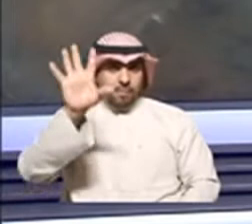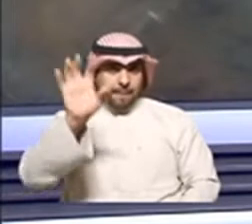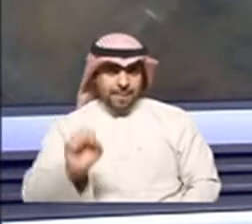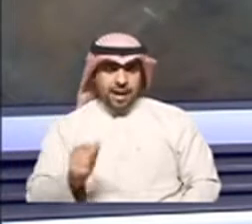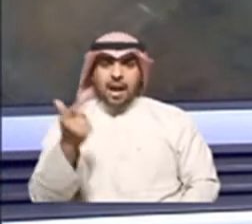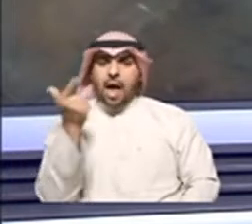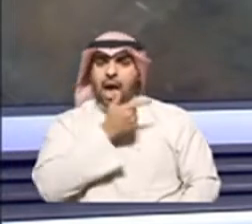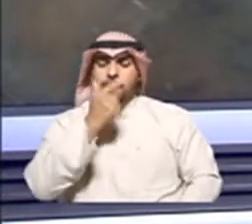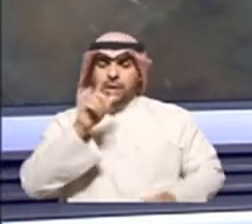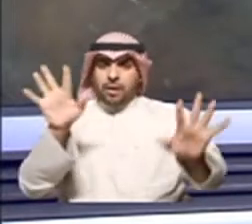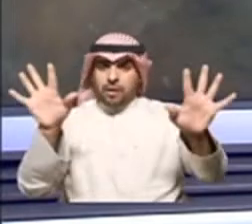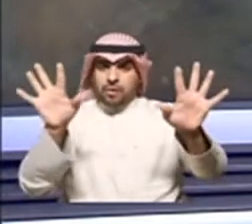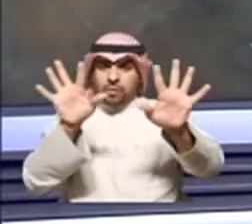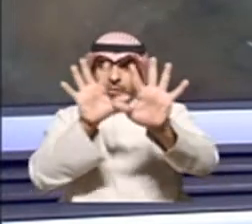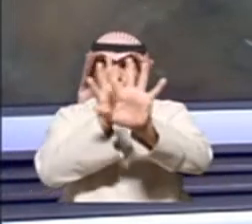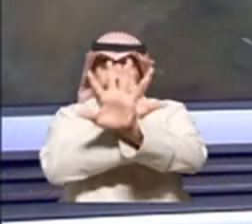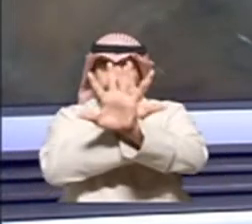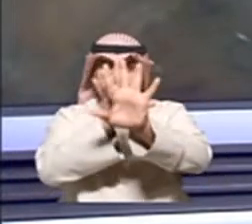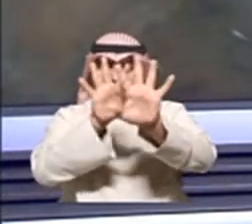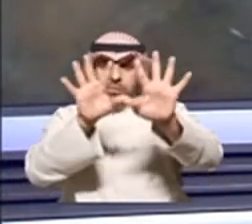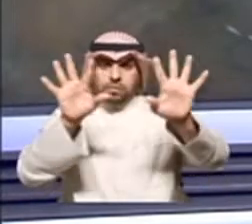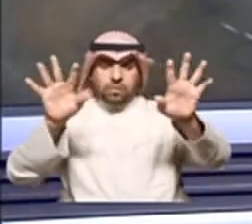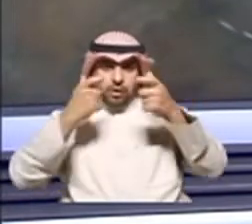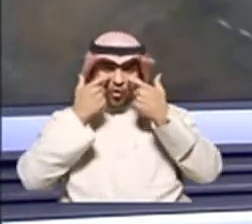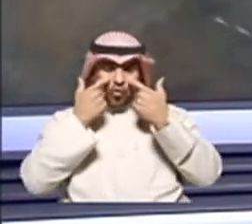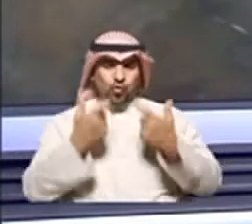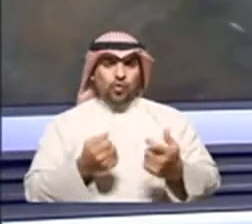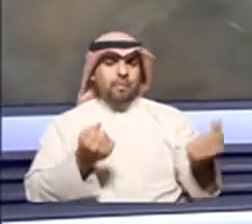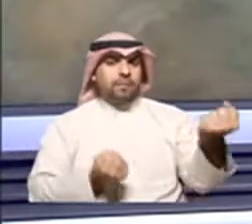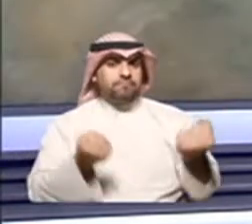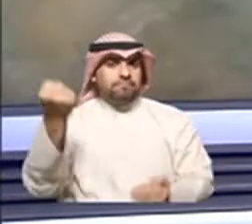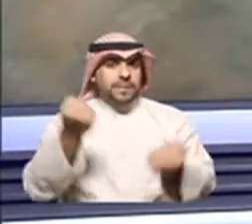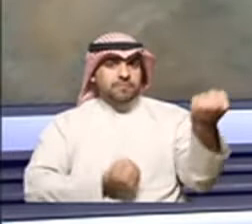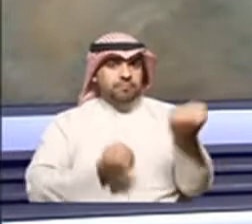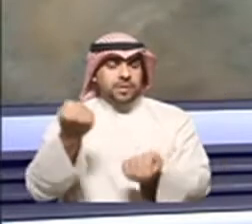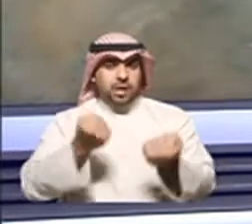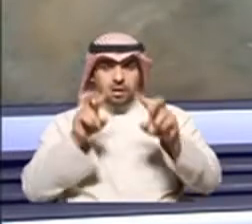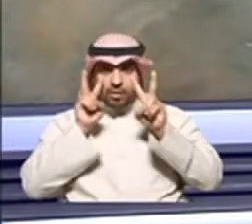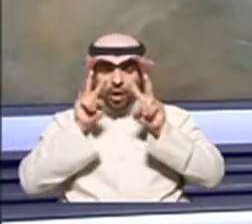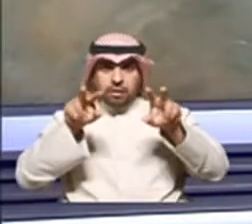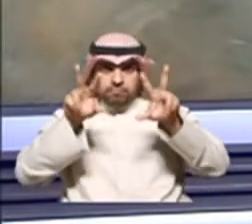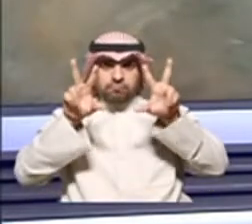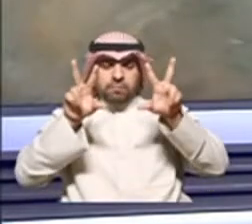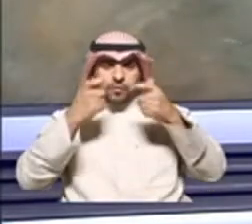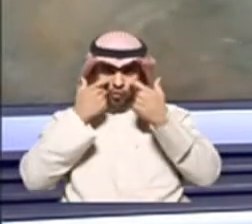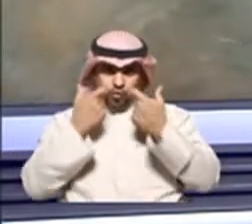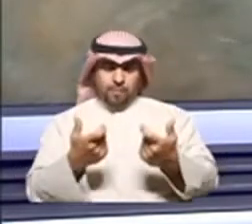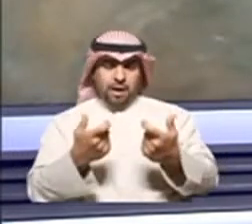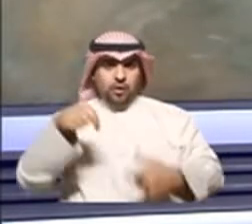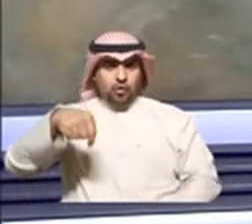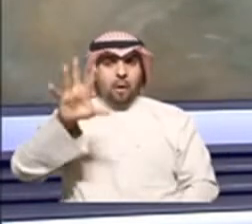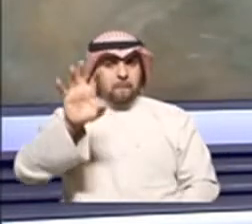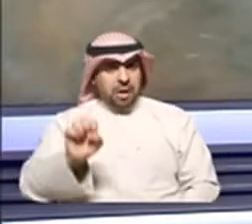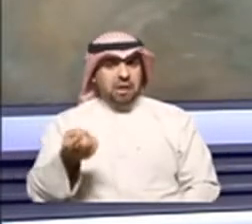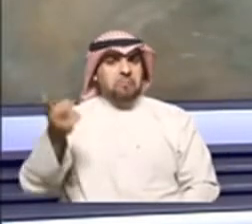نتمنى من إخواننا مرتادين الطرق خارج المدينة خاصة صوب الشاليهات يديرون بالهم حتى ساعات الصباح الأولى. الرياح راح تكون متقلبة الاتجاه إلى